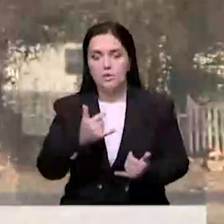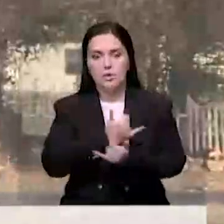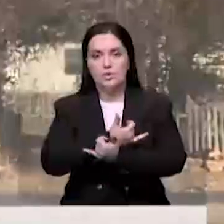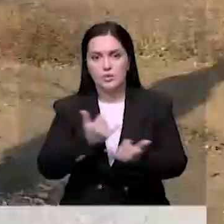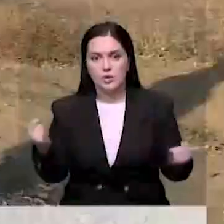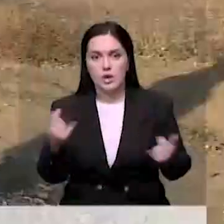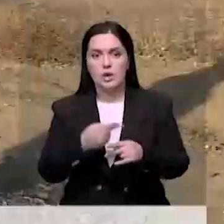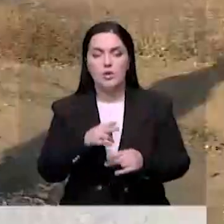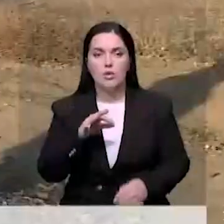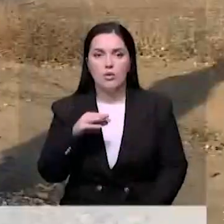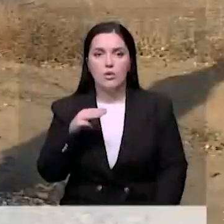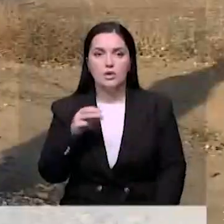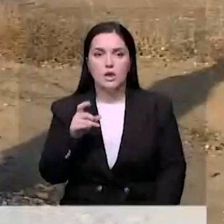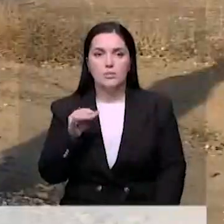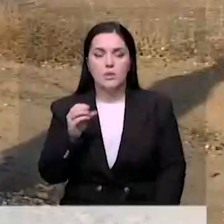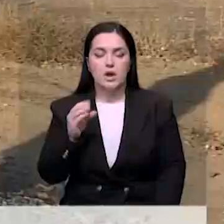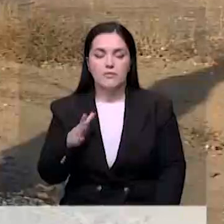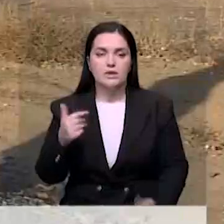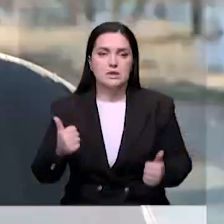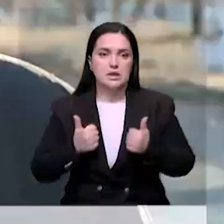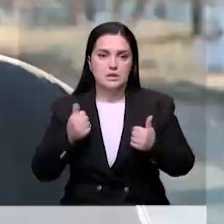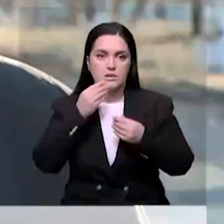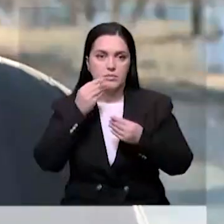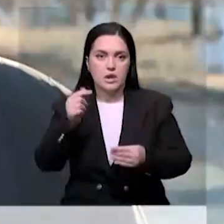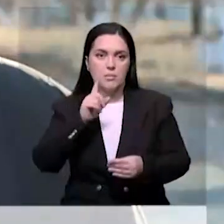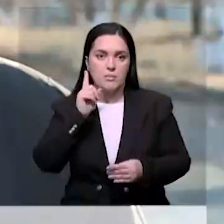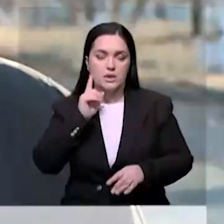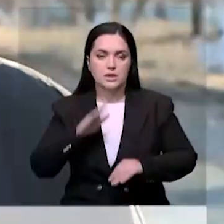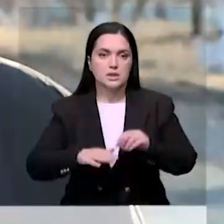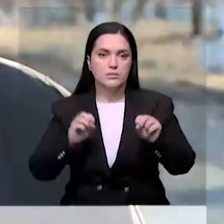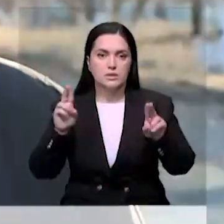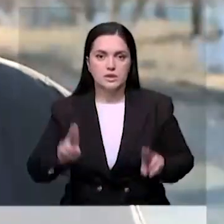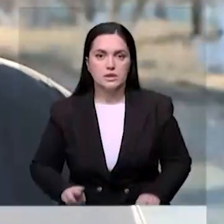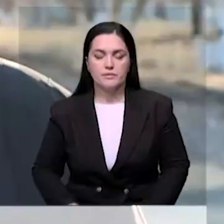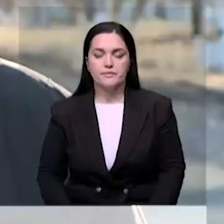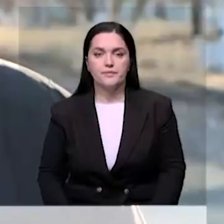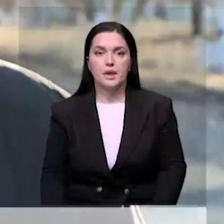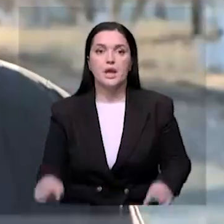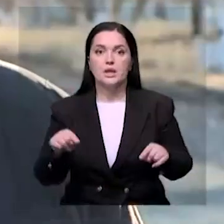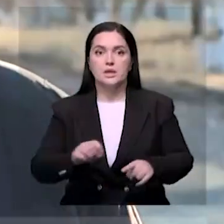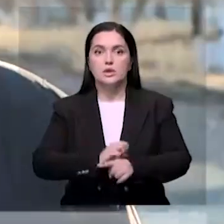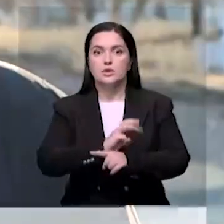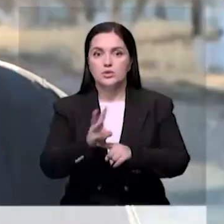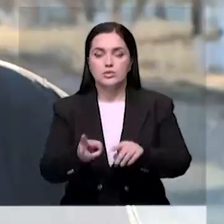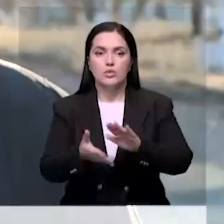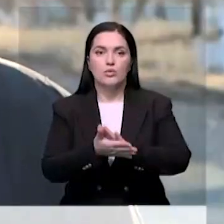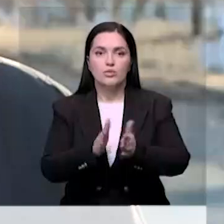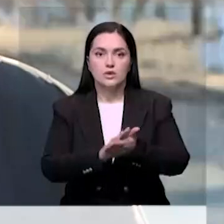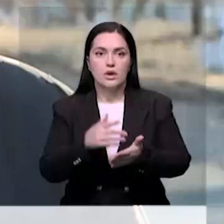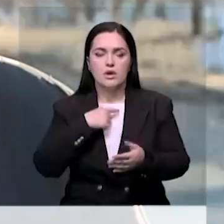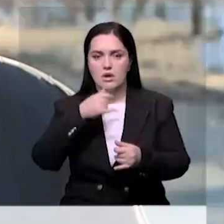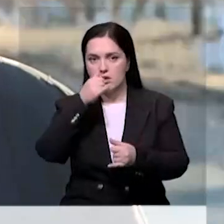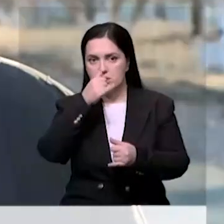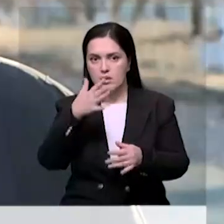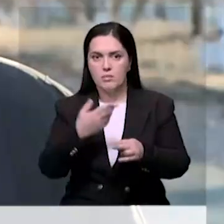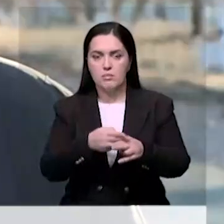Так Канат Отарбаев старается привлечь молодых специалистов. Здесь созданы все условия. Я не могу оставаться в